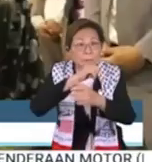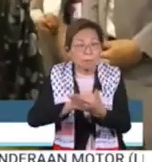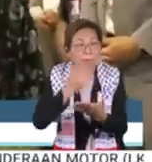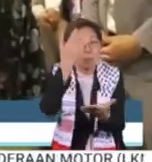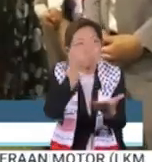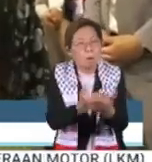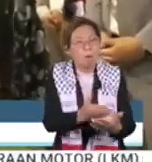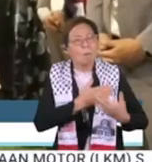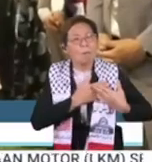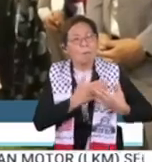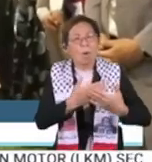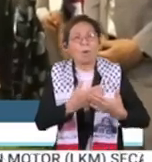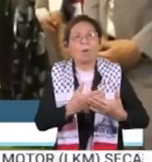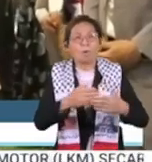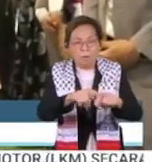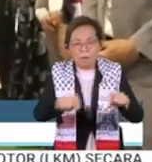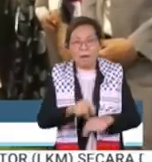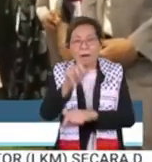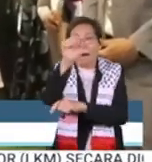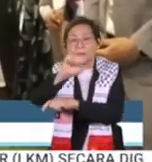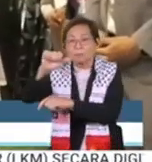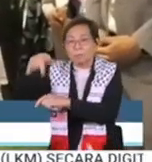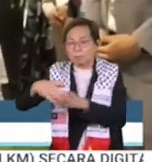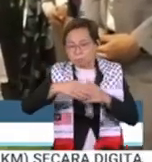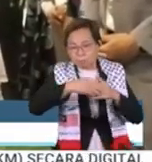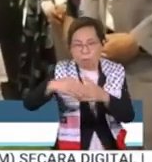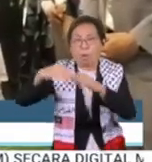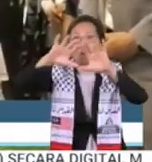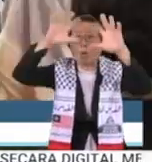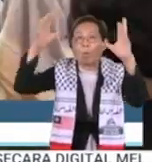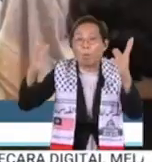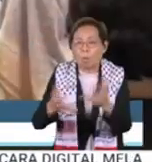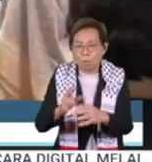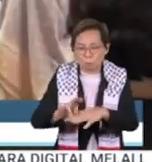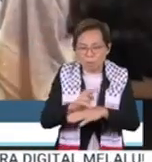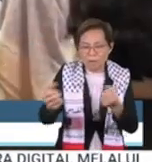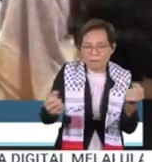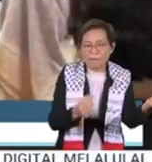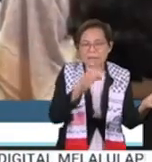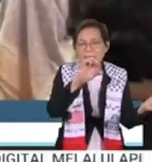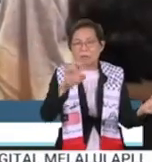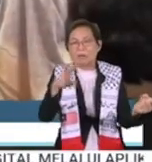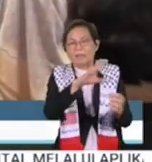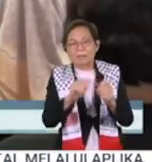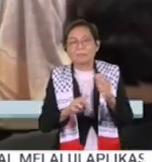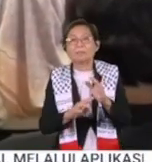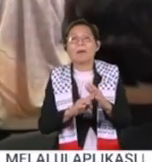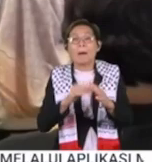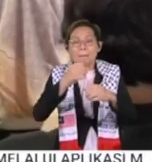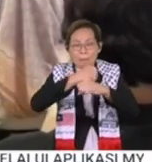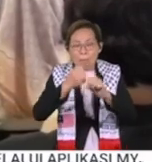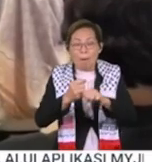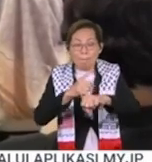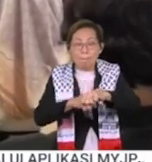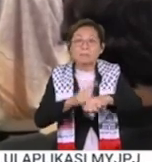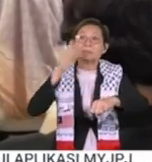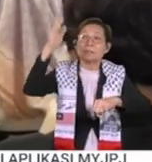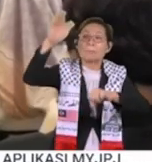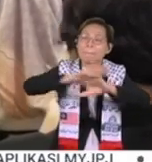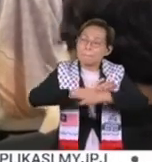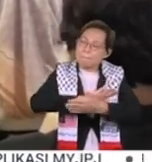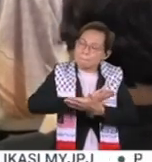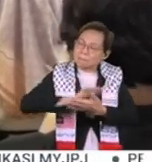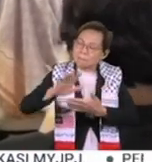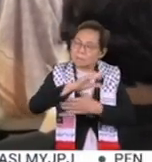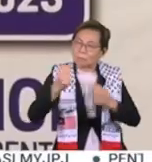membuktikan komitmen wilayah Asia Pasifik menjadi peneraju dunia dalam penggunaan EV seterusnya mencipta masa depan yang lebih bersih dan